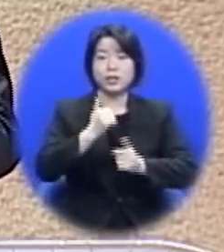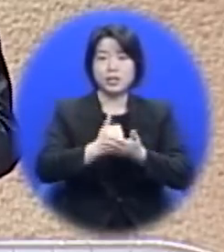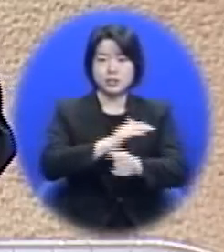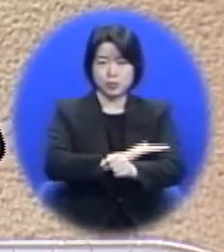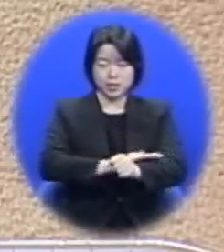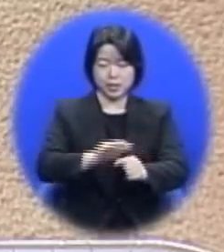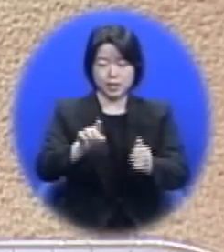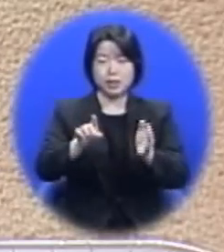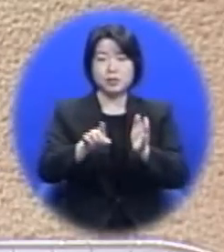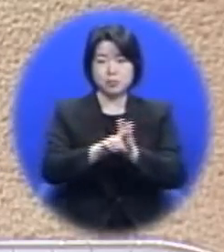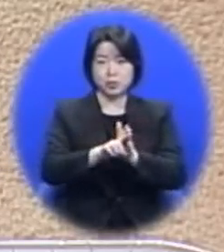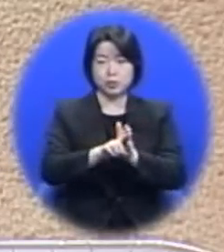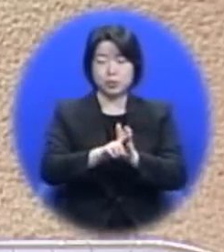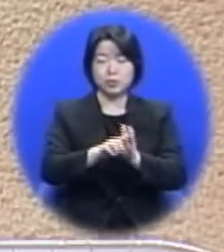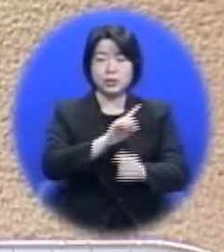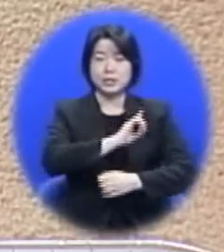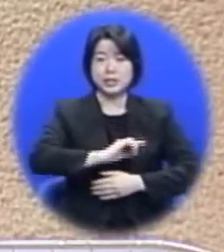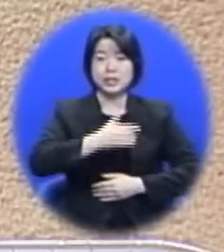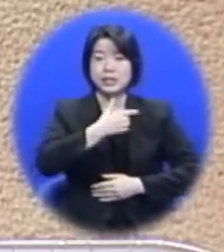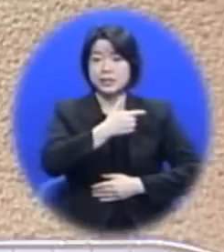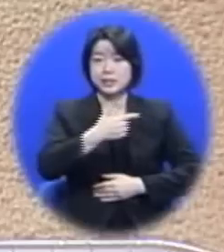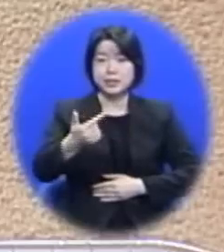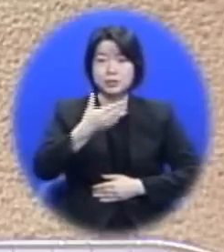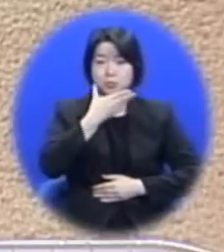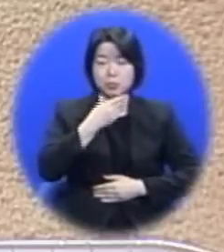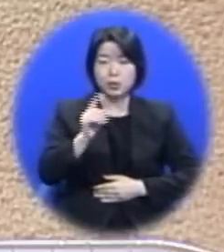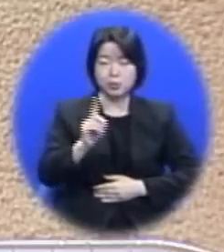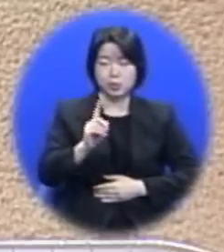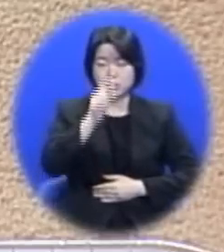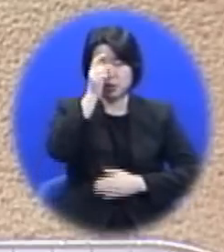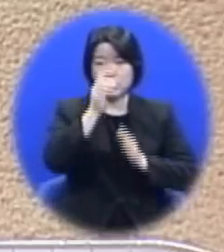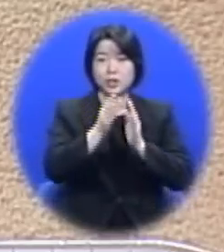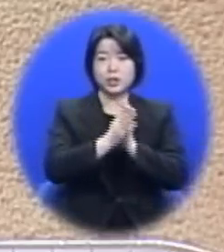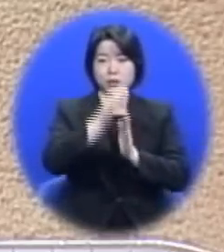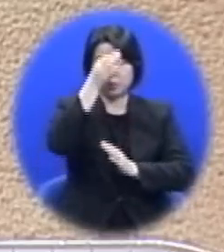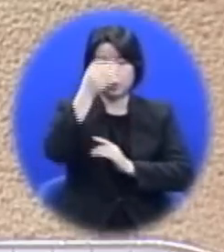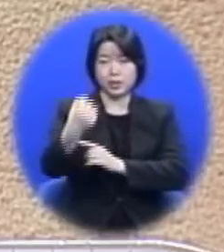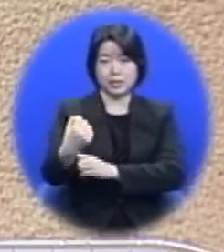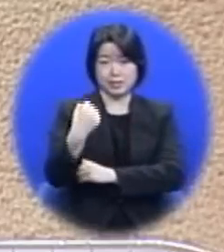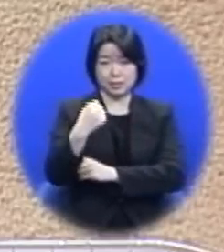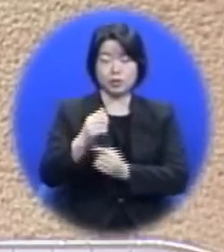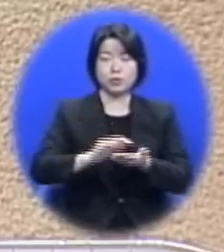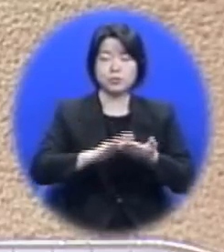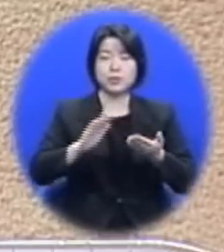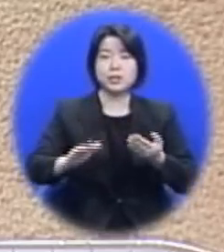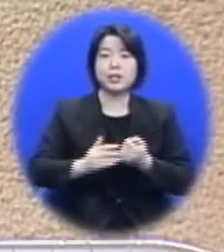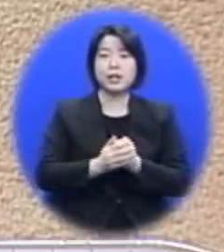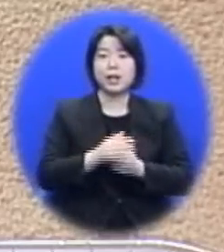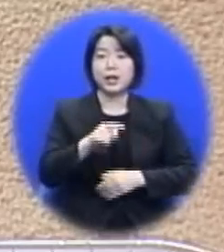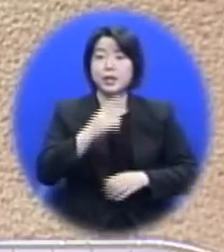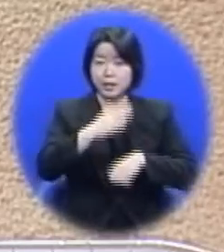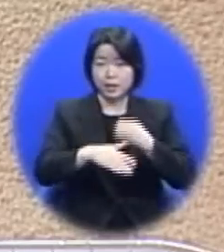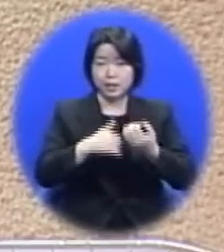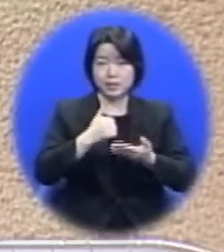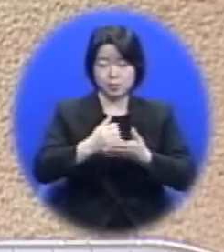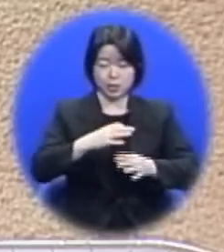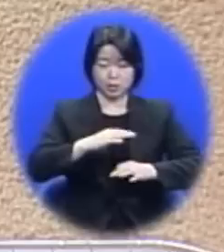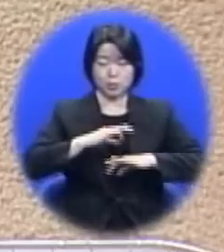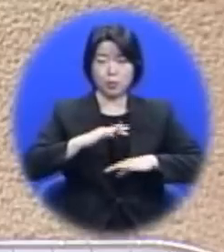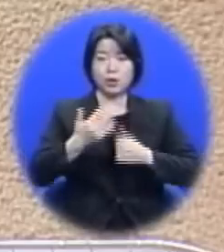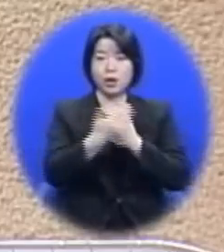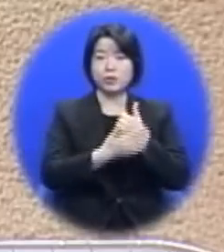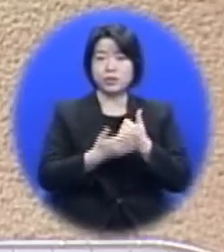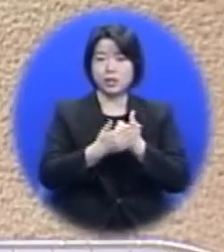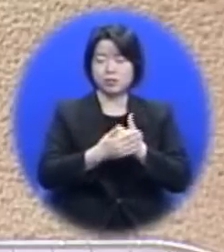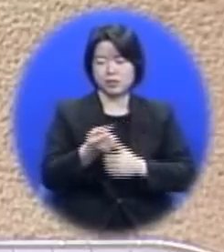복이 기도의 복입니다. 여러분, 이 하나님의 놀라운 은혜를